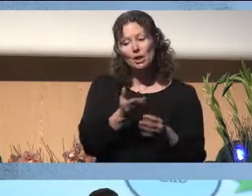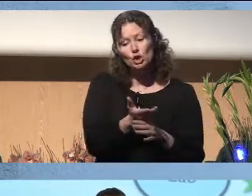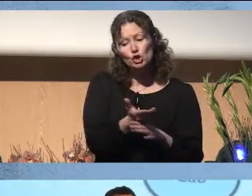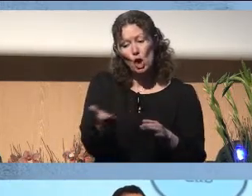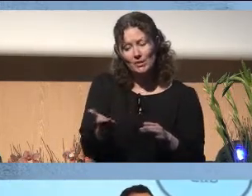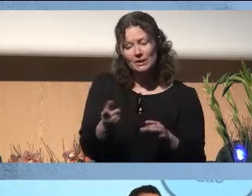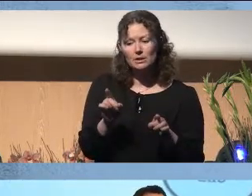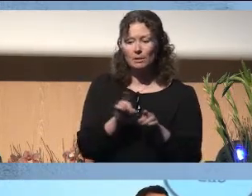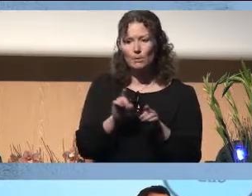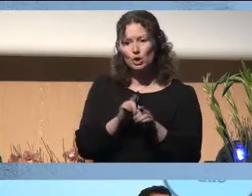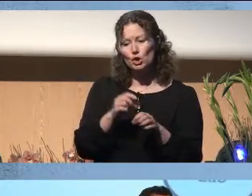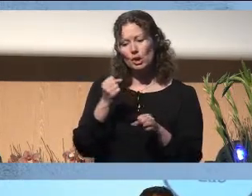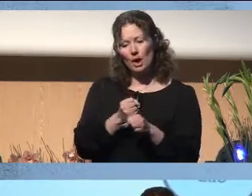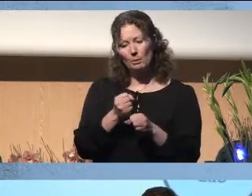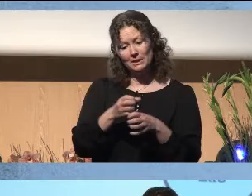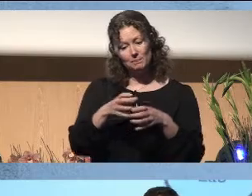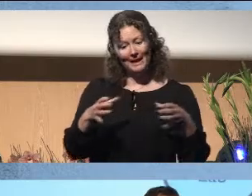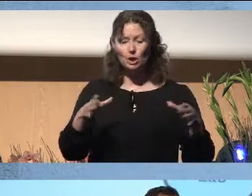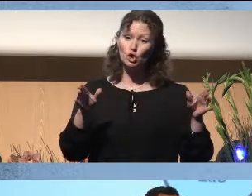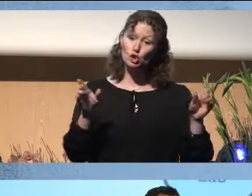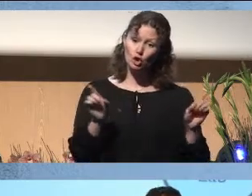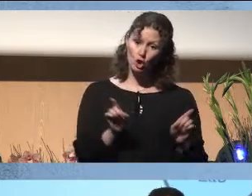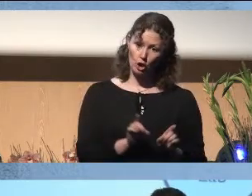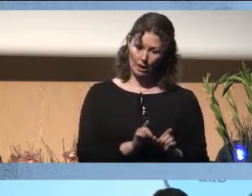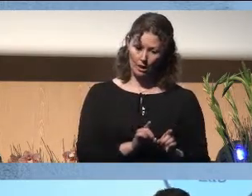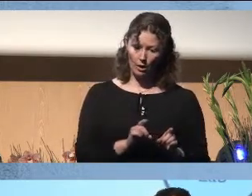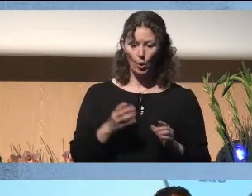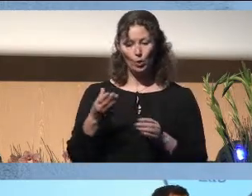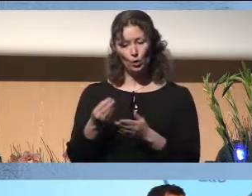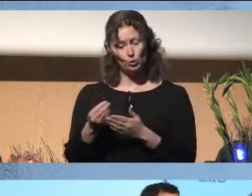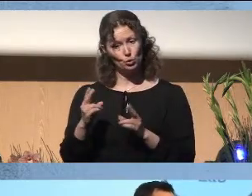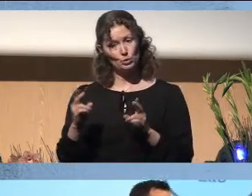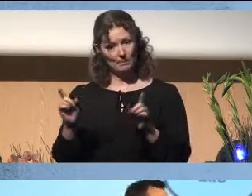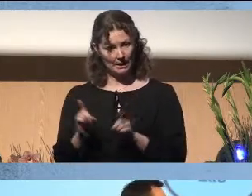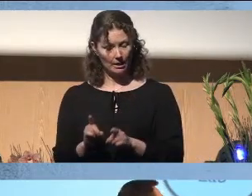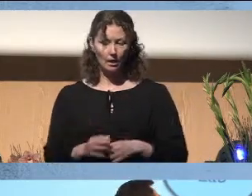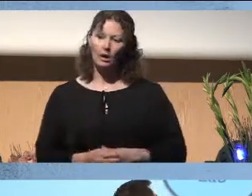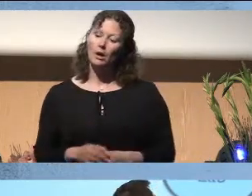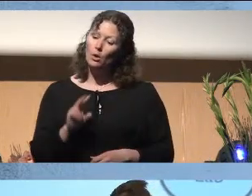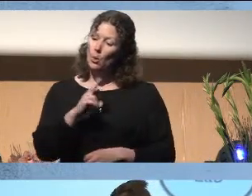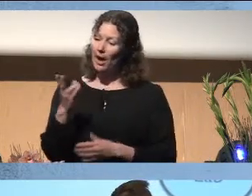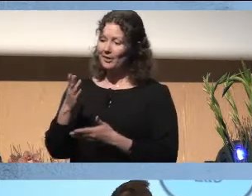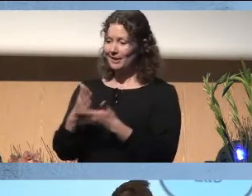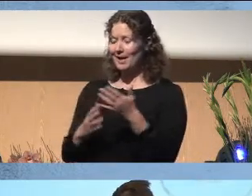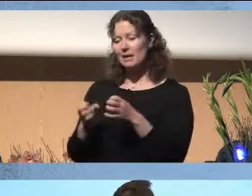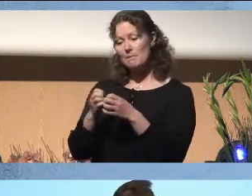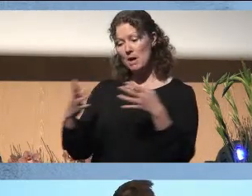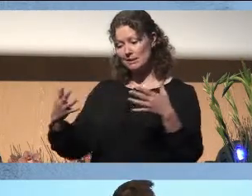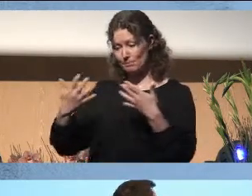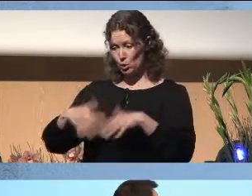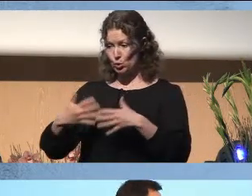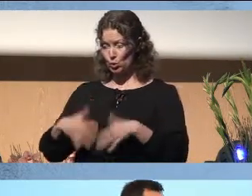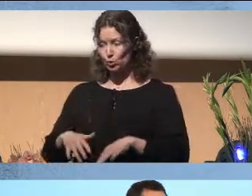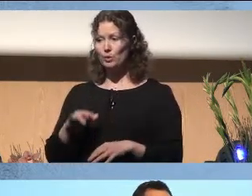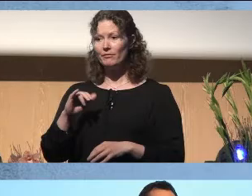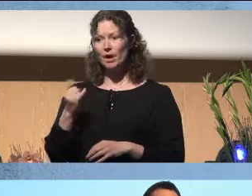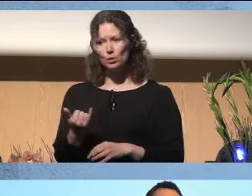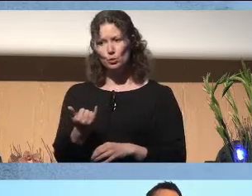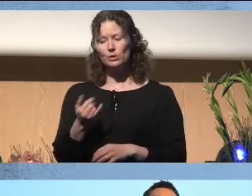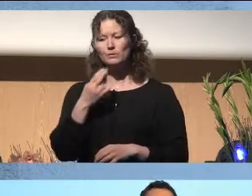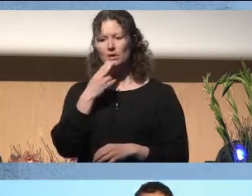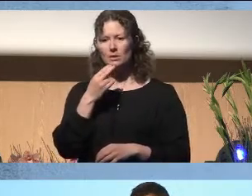så sjunker arbetsmängden och kostnaderna. Mycket spännande. Den andra delen i massproduktionen, det är det som